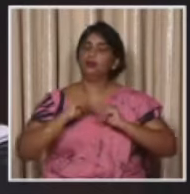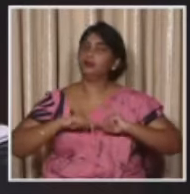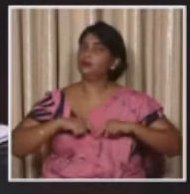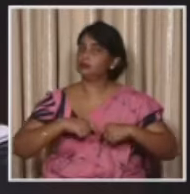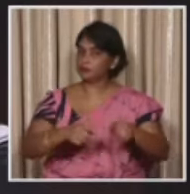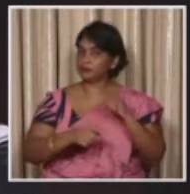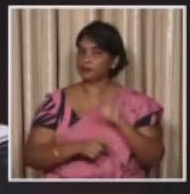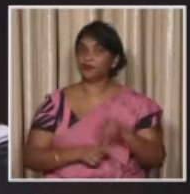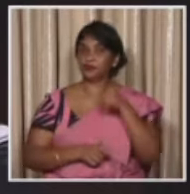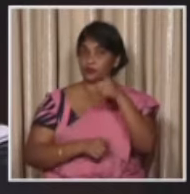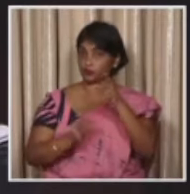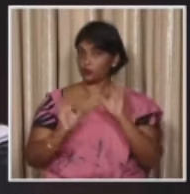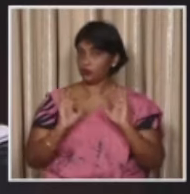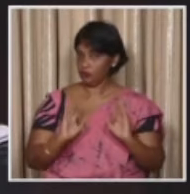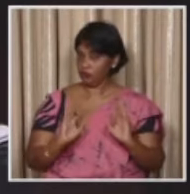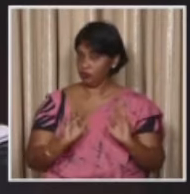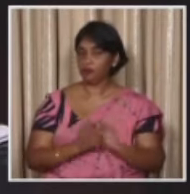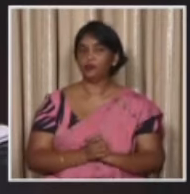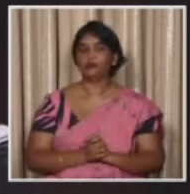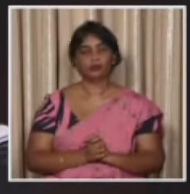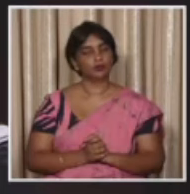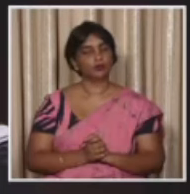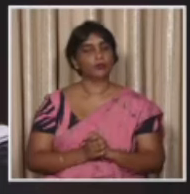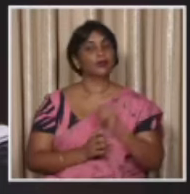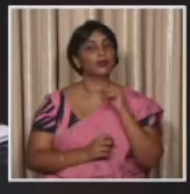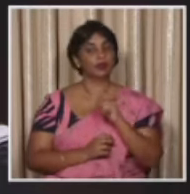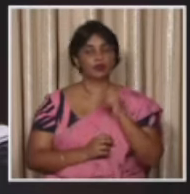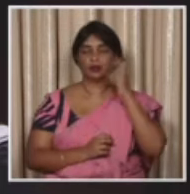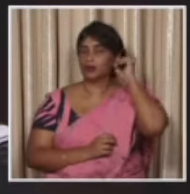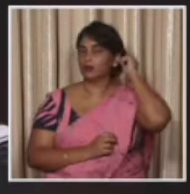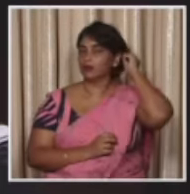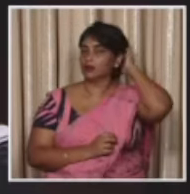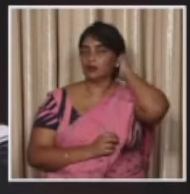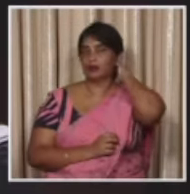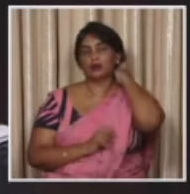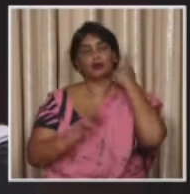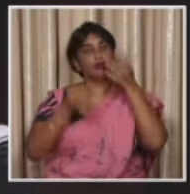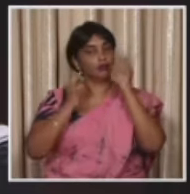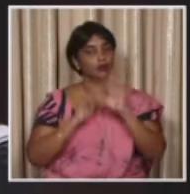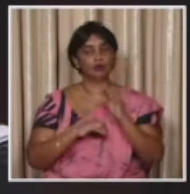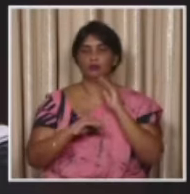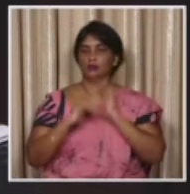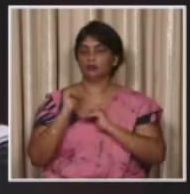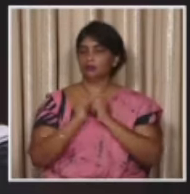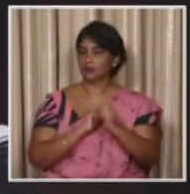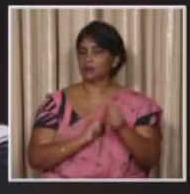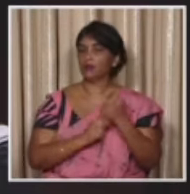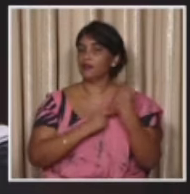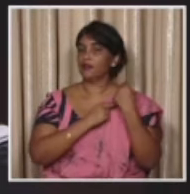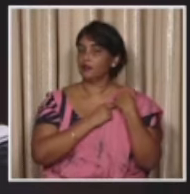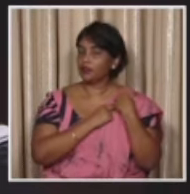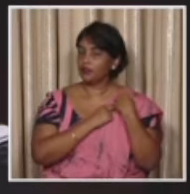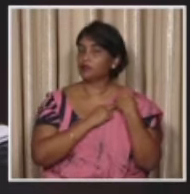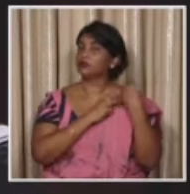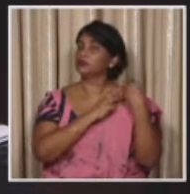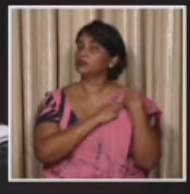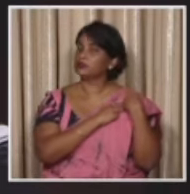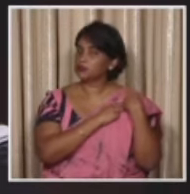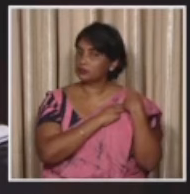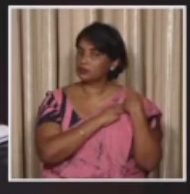කරන්නට ඔබ සූදානම් නම් ඒ සාධනීය සංශෝධන තුළ වගවීම,